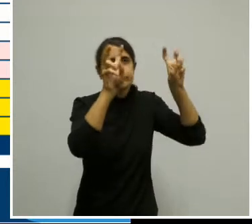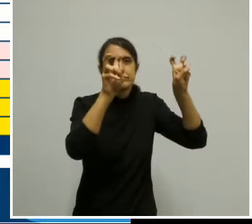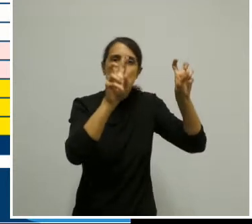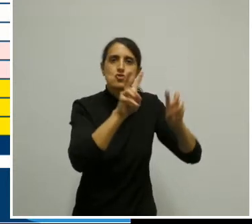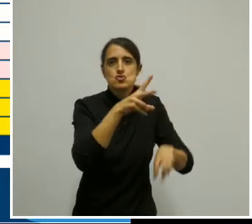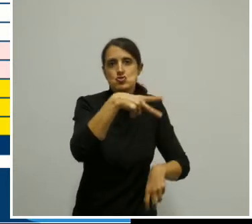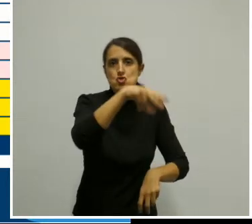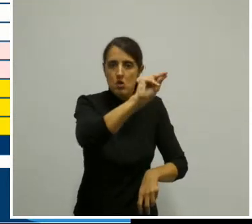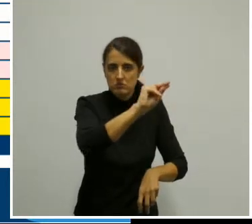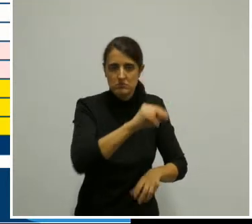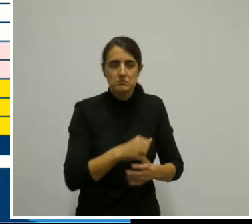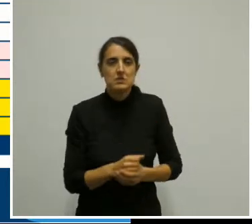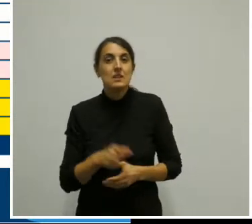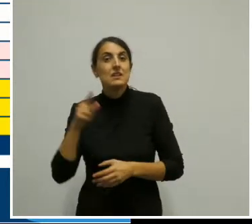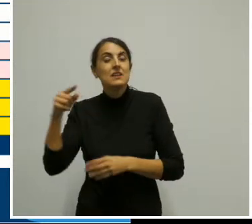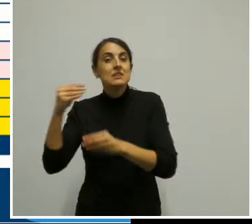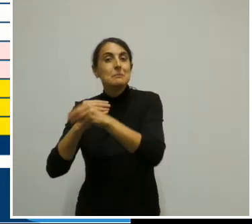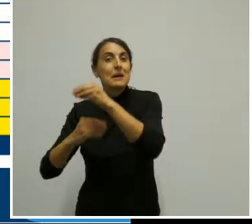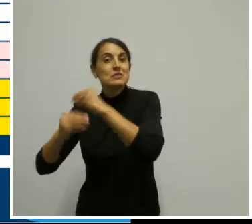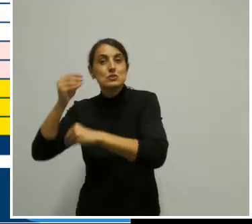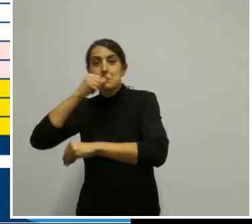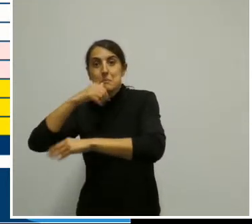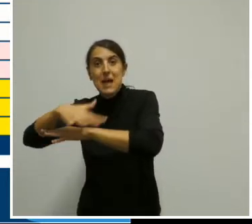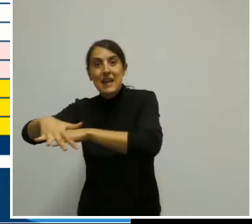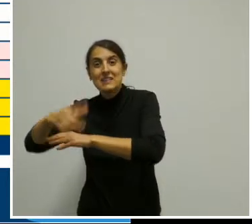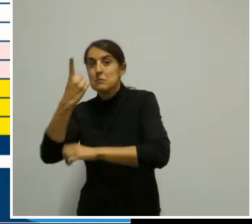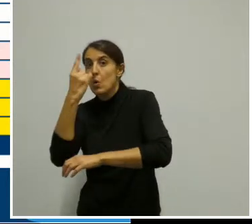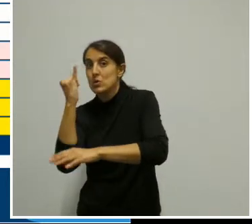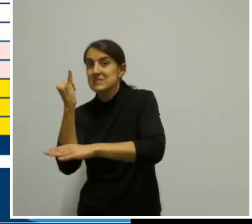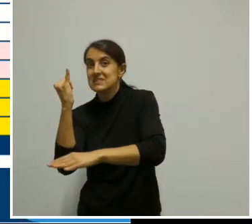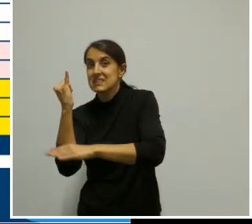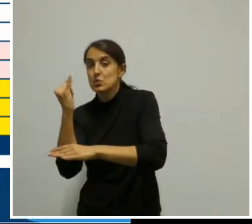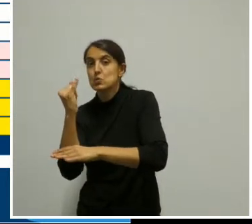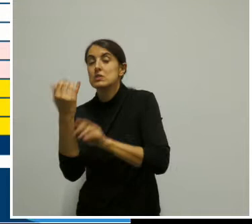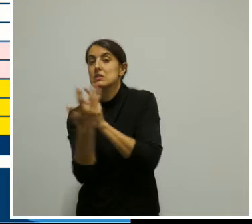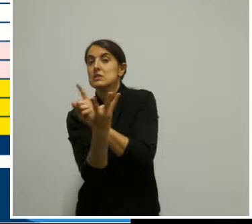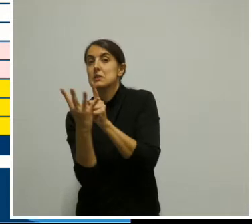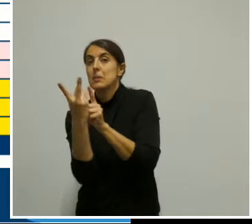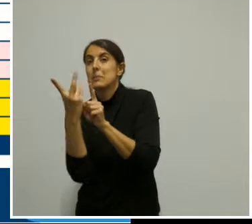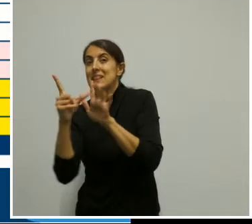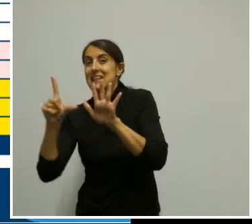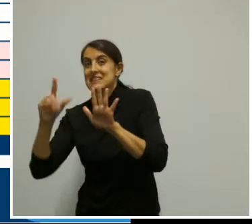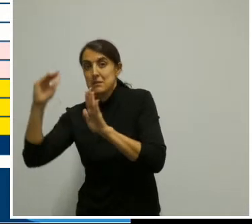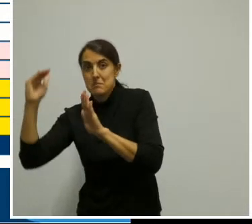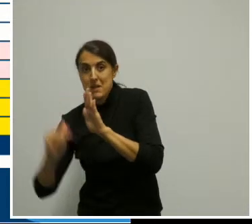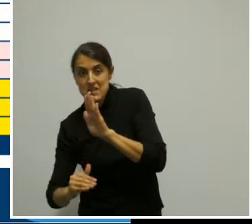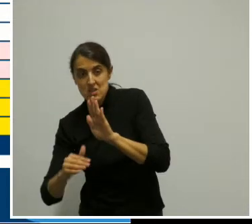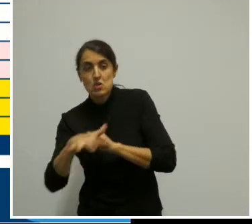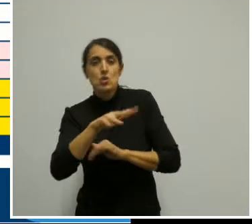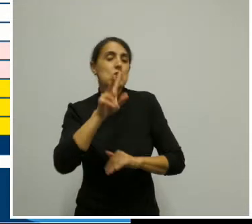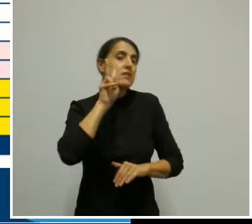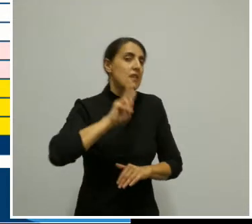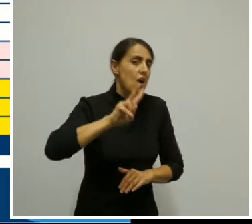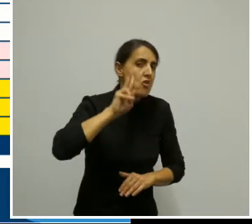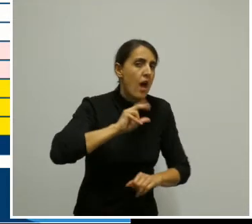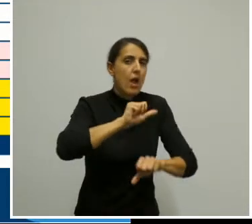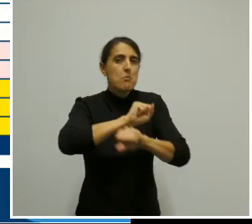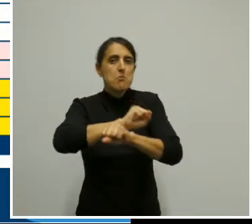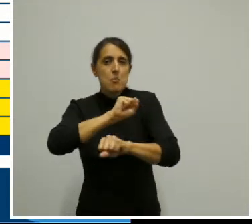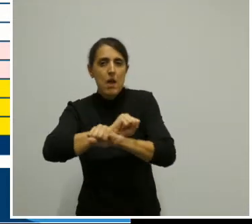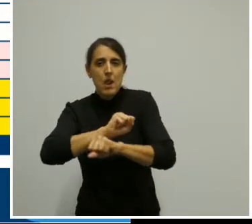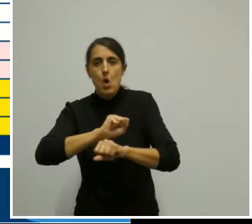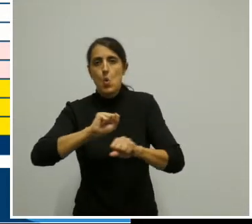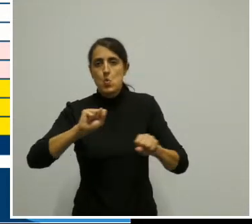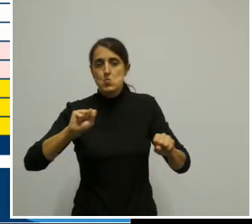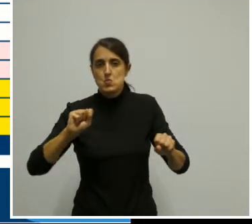hi ha un institut i està per sota de 27. A la Llacuna Vila Olímpica Diagonal Poble Nou, que hi ha